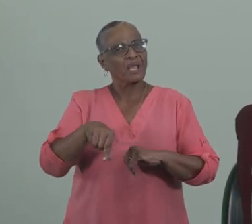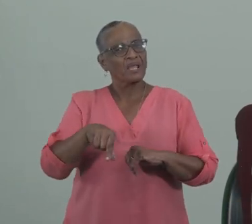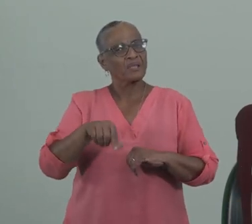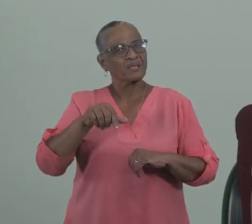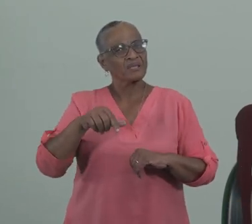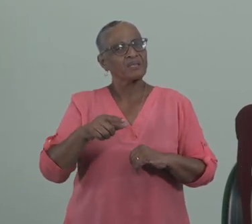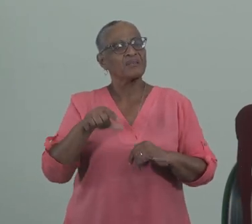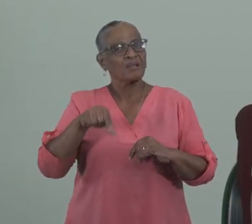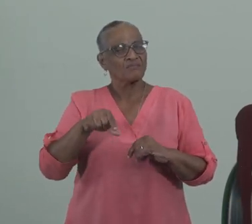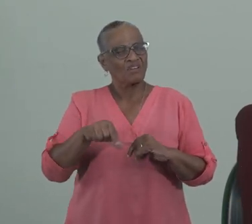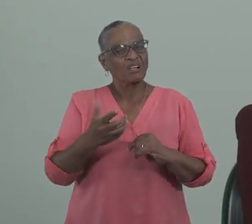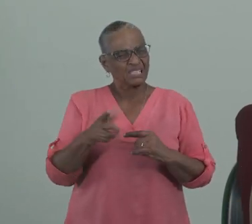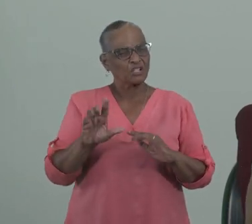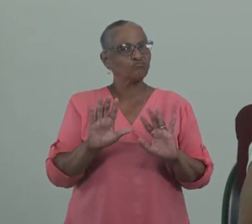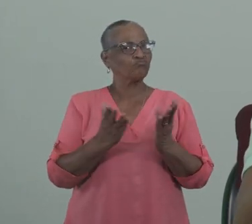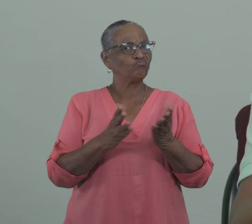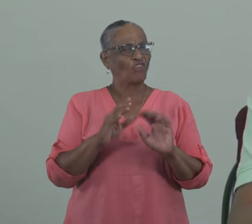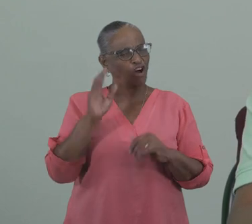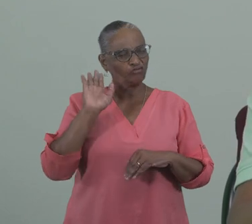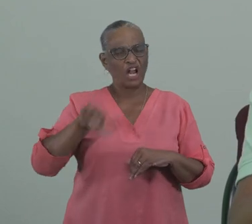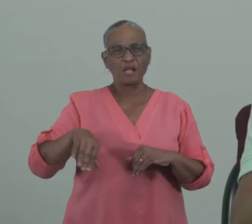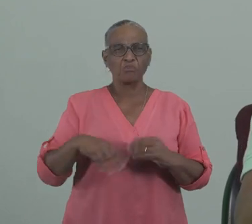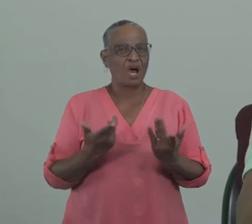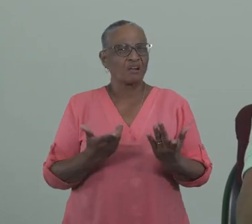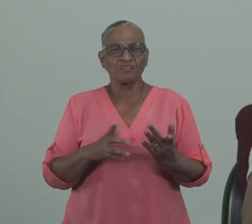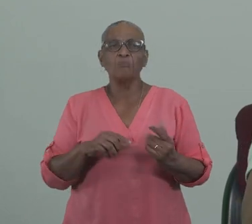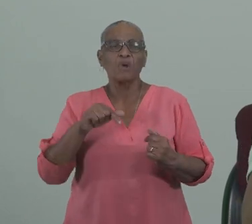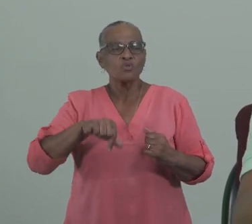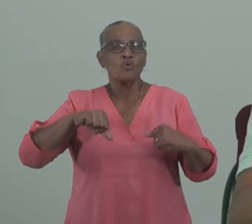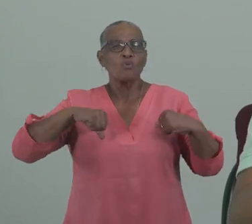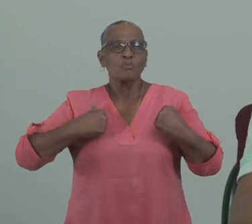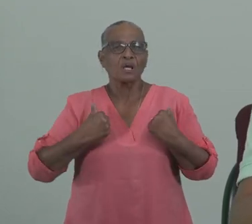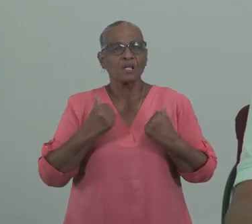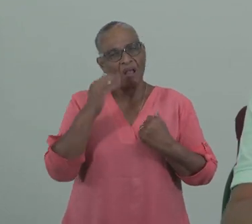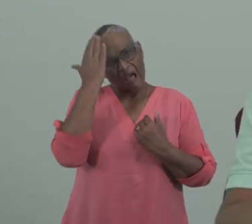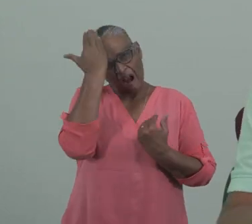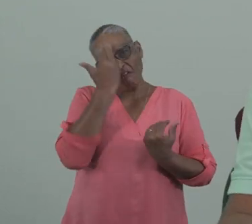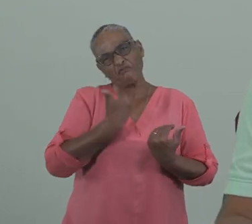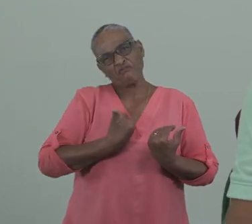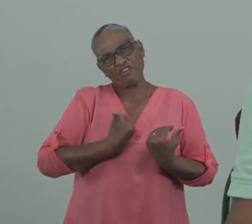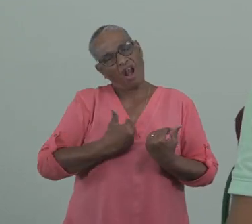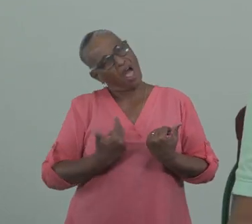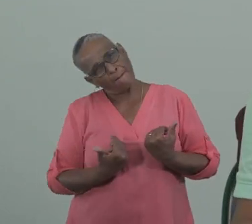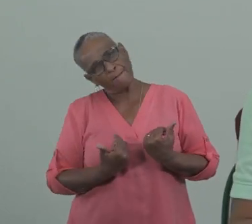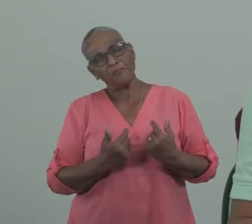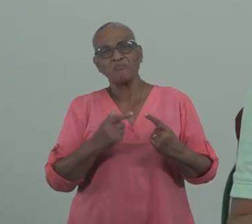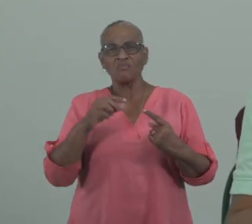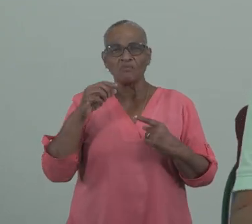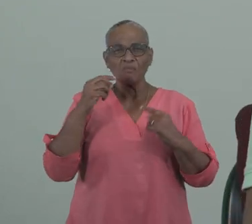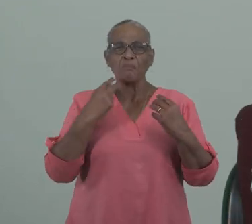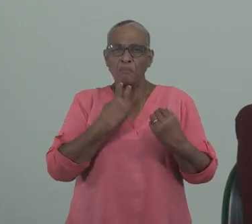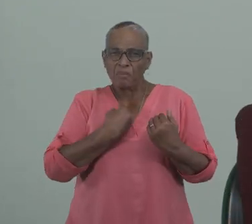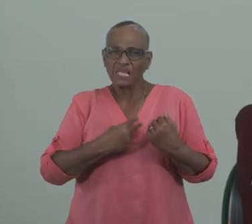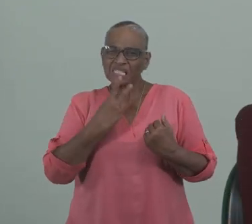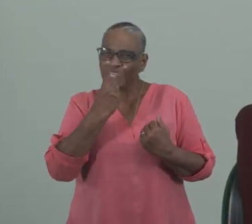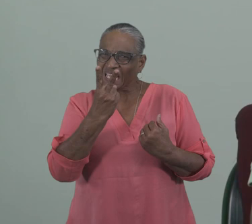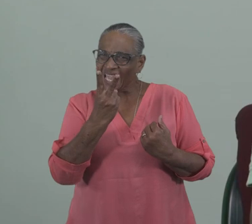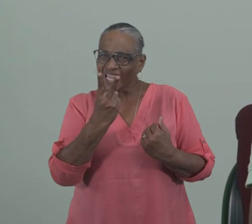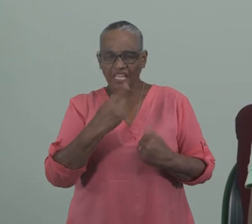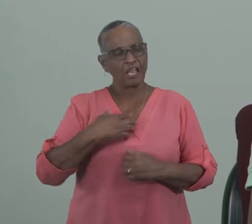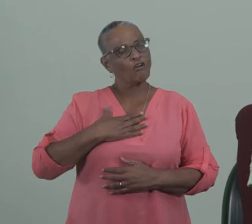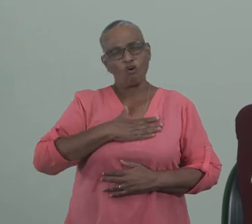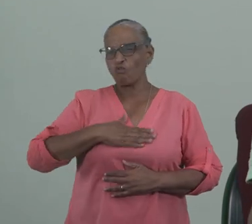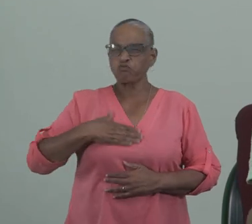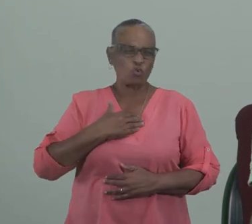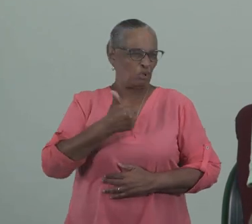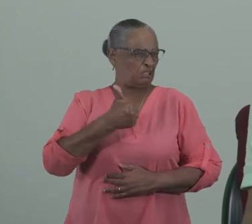want vaak wordt het onderschat. Laat me beginnen met het woord beroerte. Kijkers, hoe noem